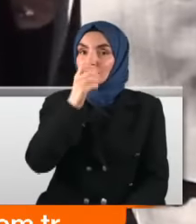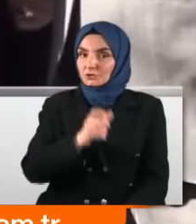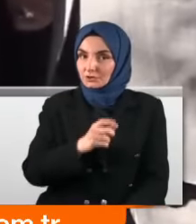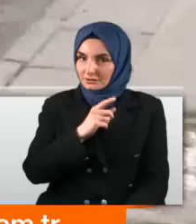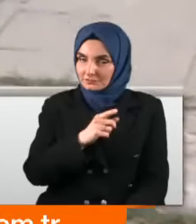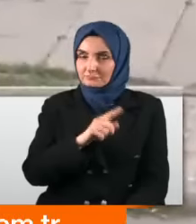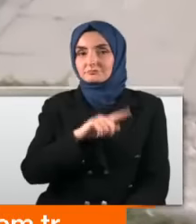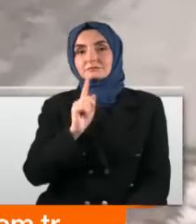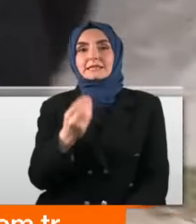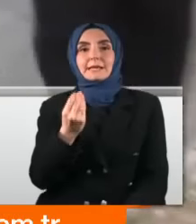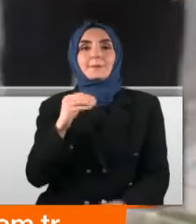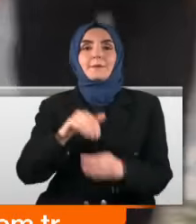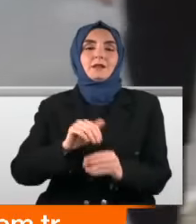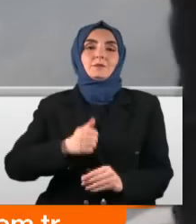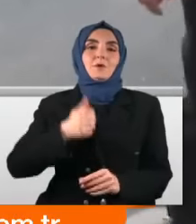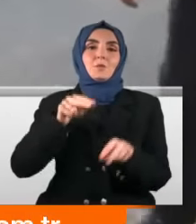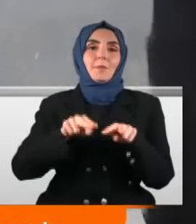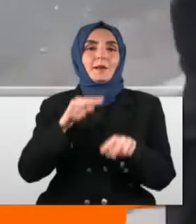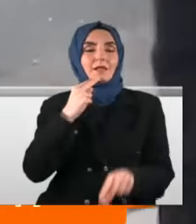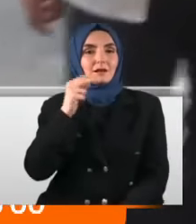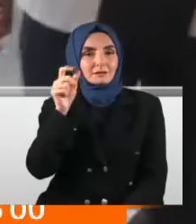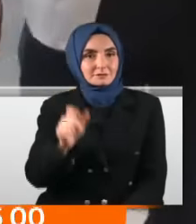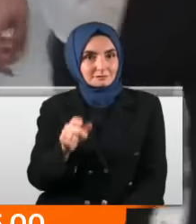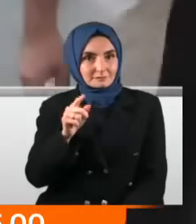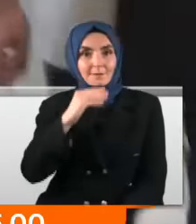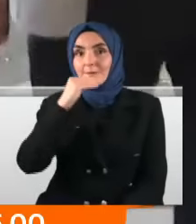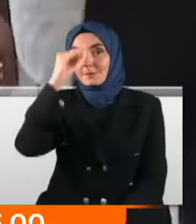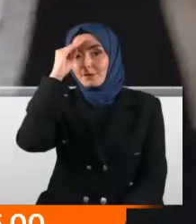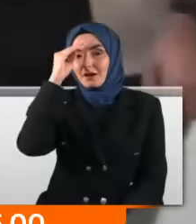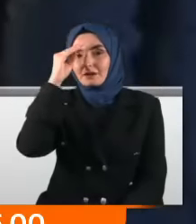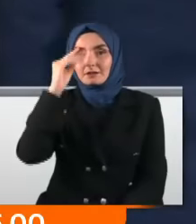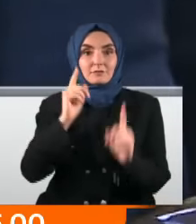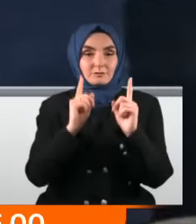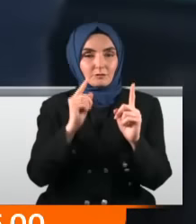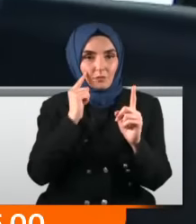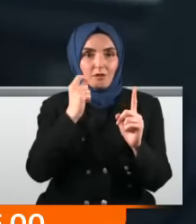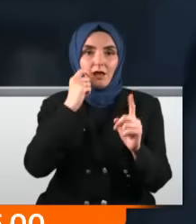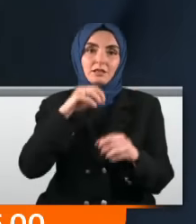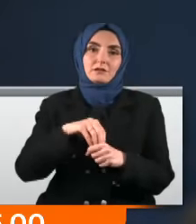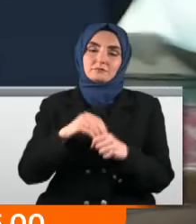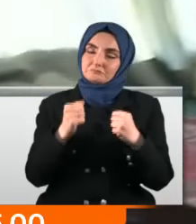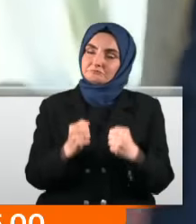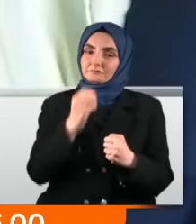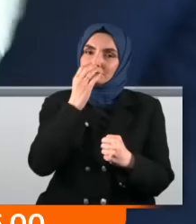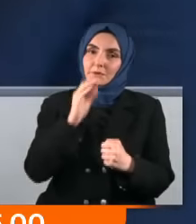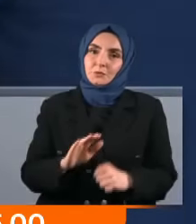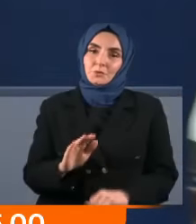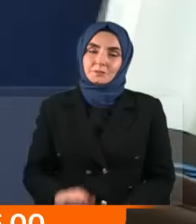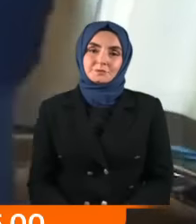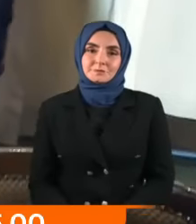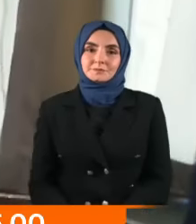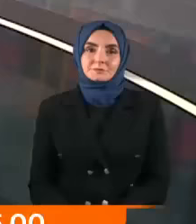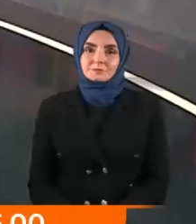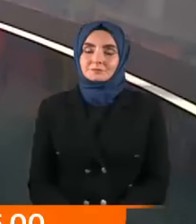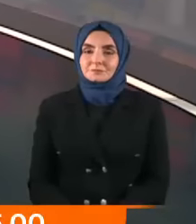İyi Parti Genel Başkanı Meral Akşener ise bayram boyunca Ankara'da bulunacaklar.